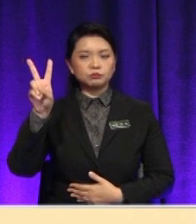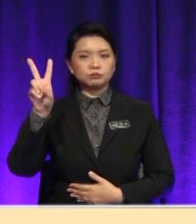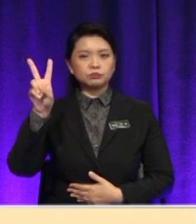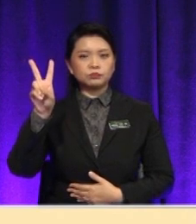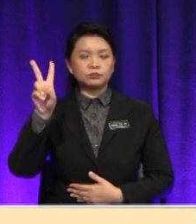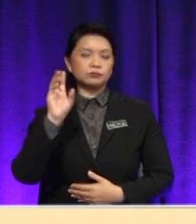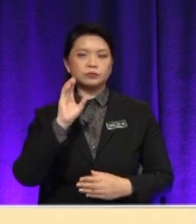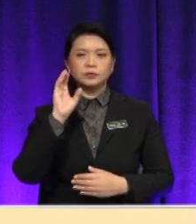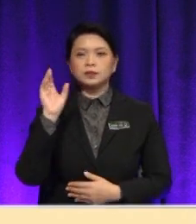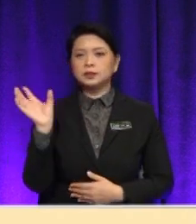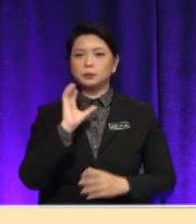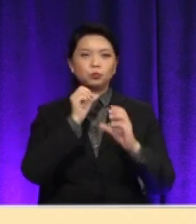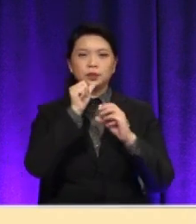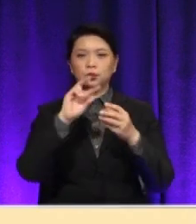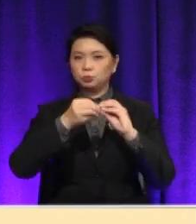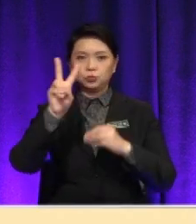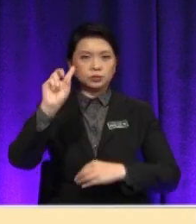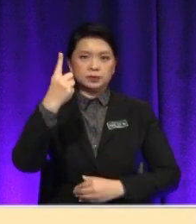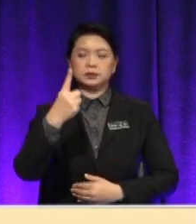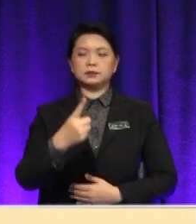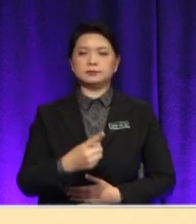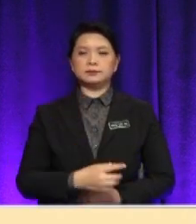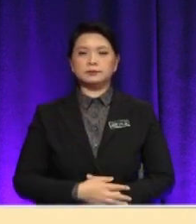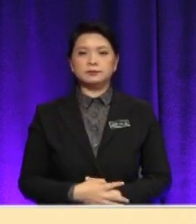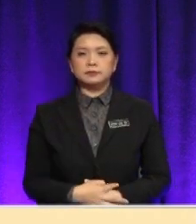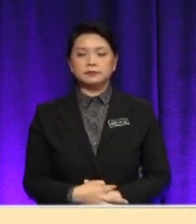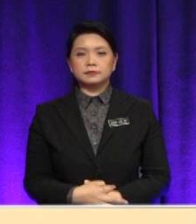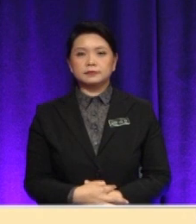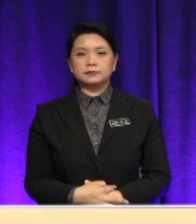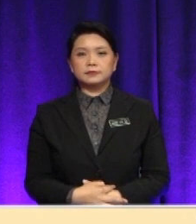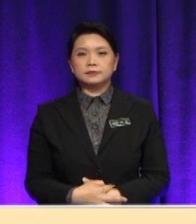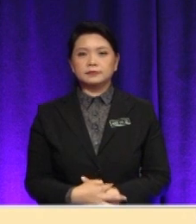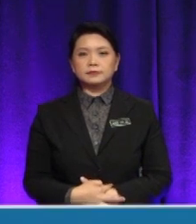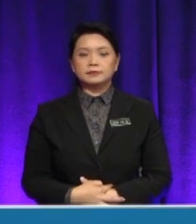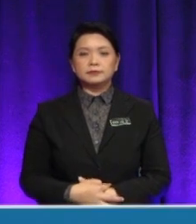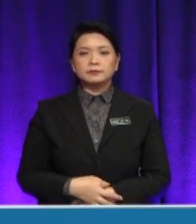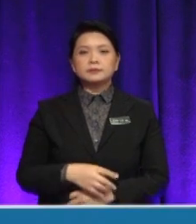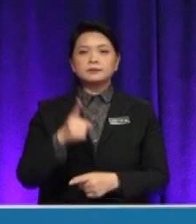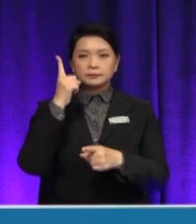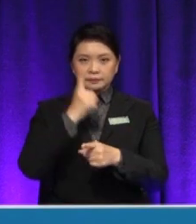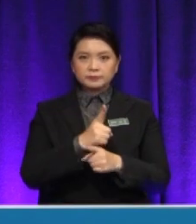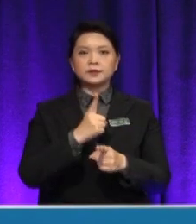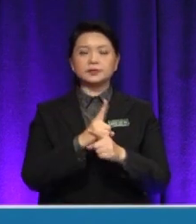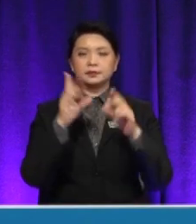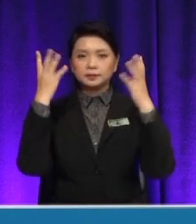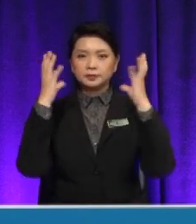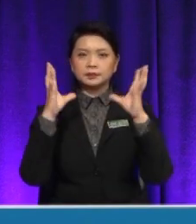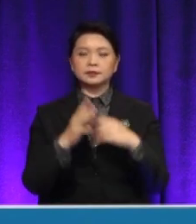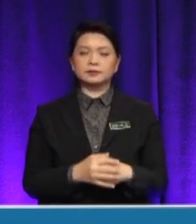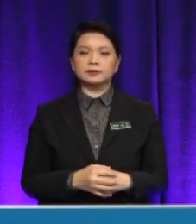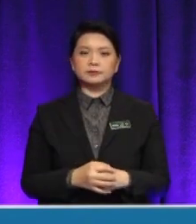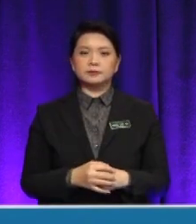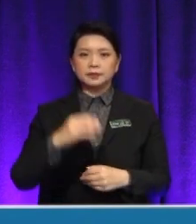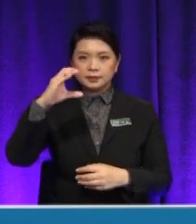Bukan cikgu. Ya ke? Okey, baik. Kemar kita tengok. Betul ke dia kata nombor 2? Betul, C Corporation iaitu